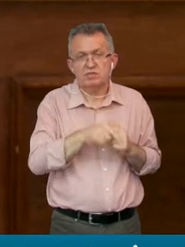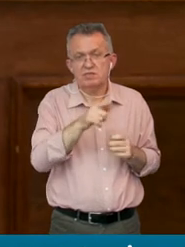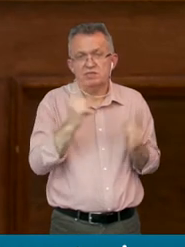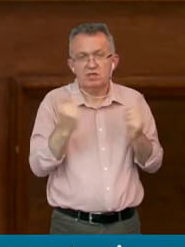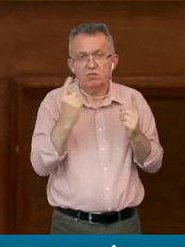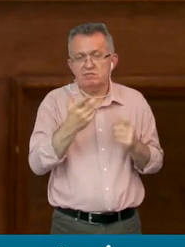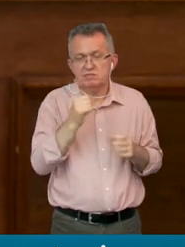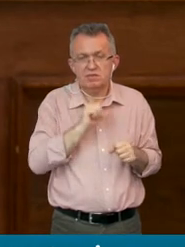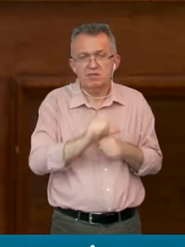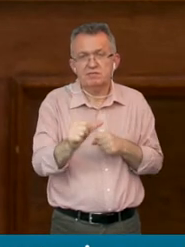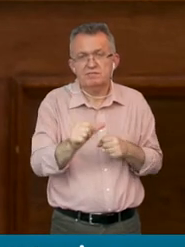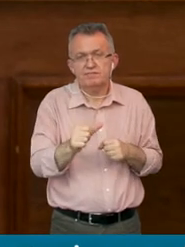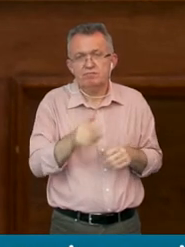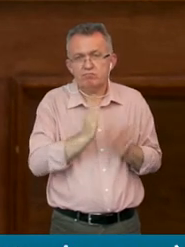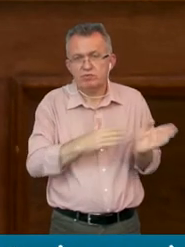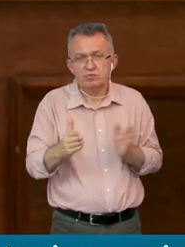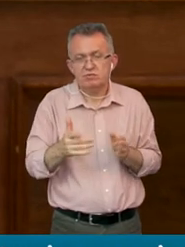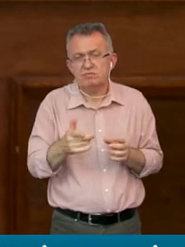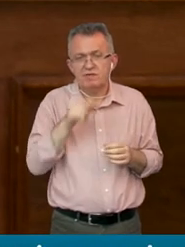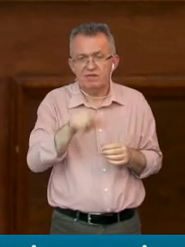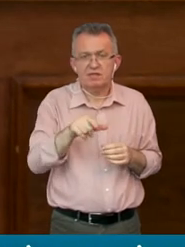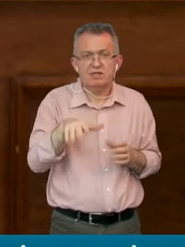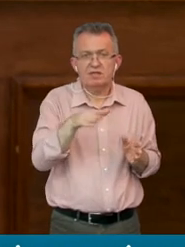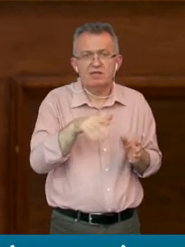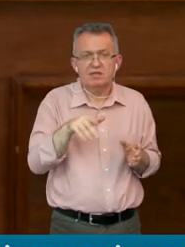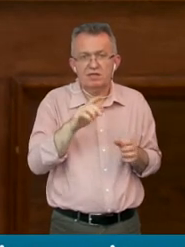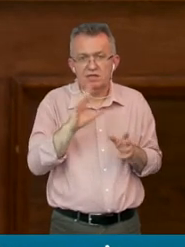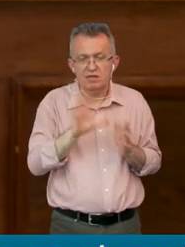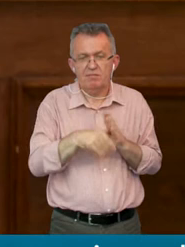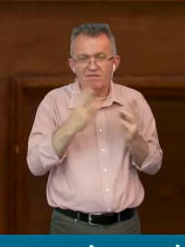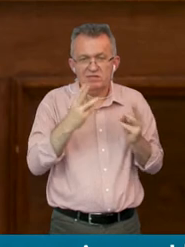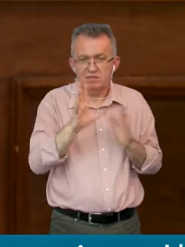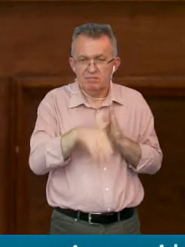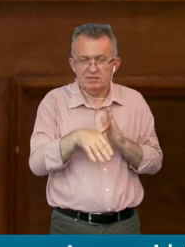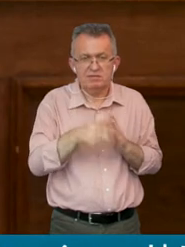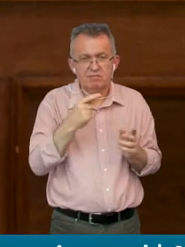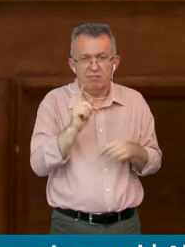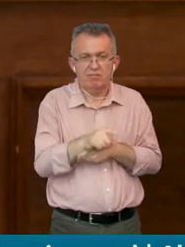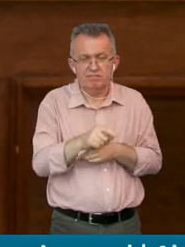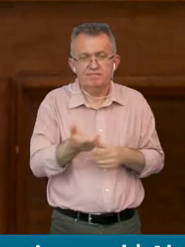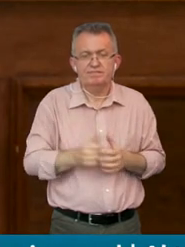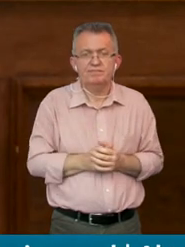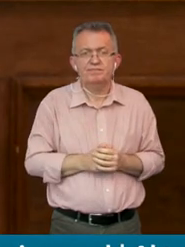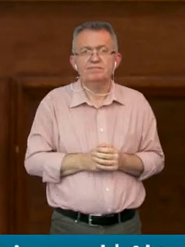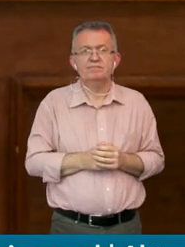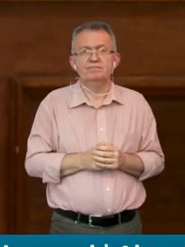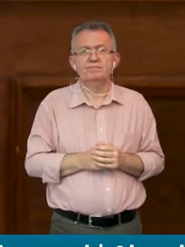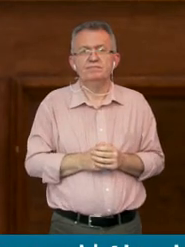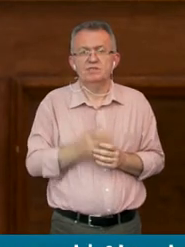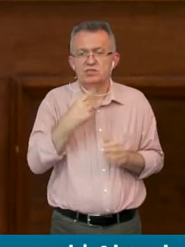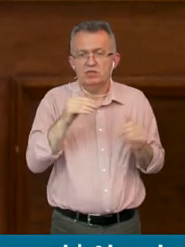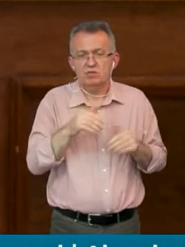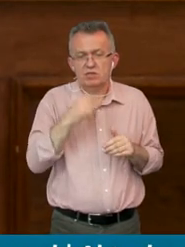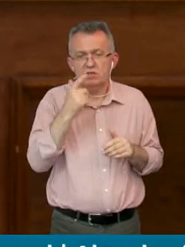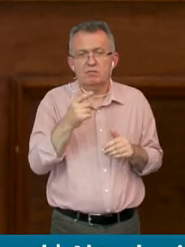reguły i zasady utrzymania porządku, szczególnie w tych kluczowych dla miasta miejscach, nie są przestrzegane. Czy można liczyć,